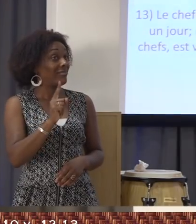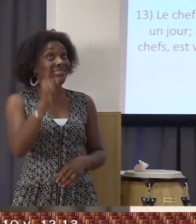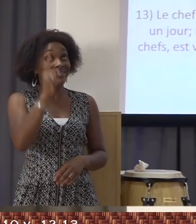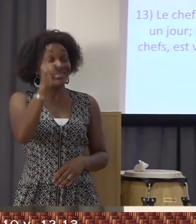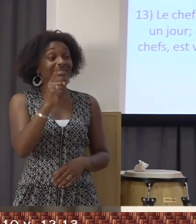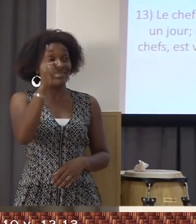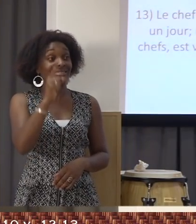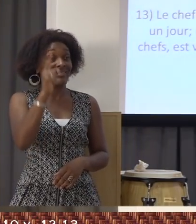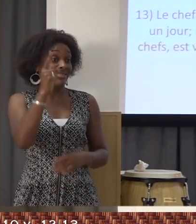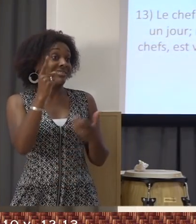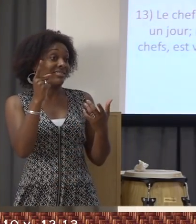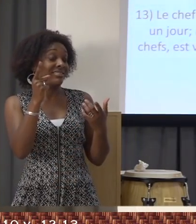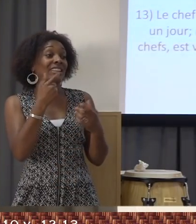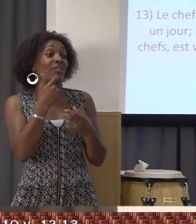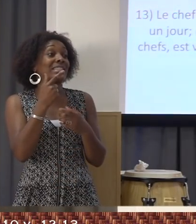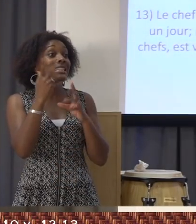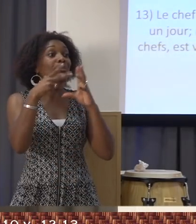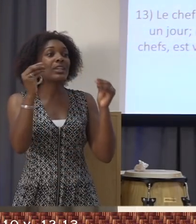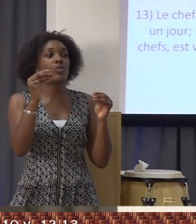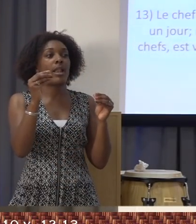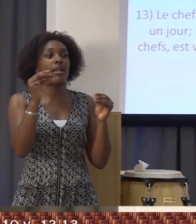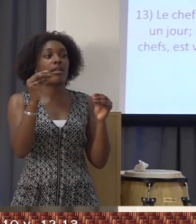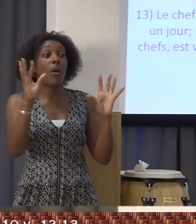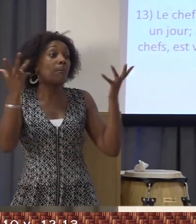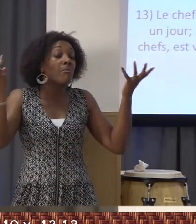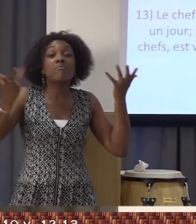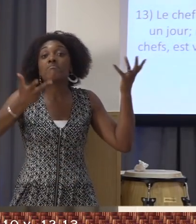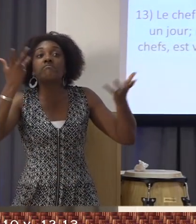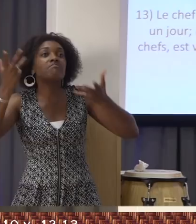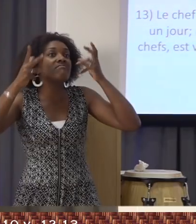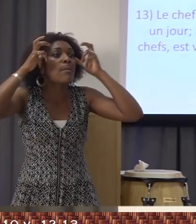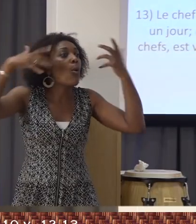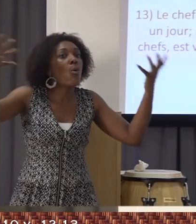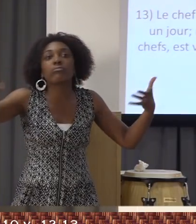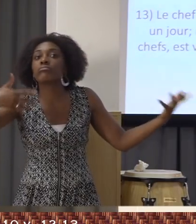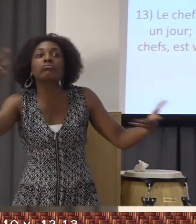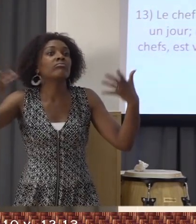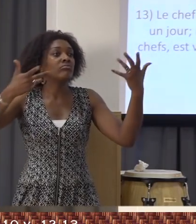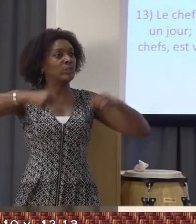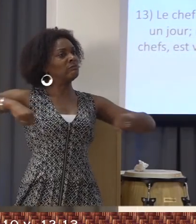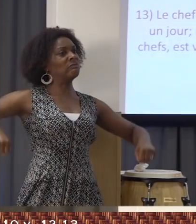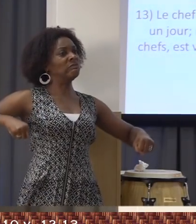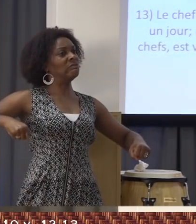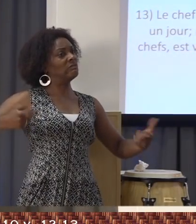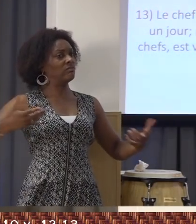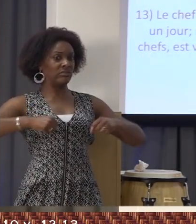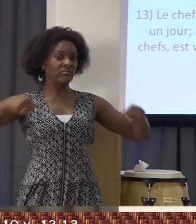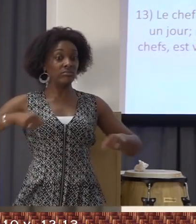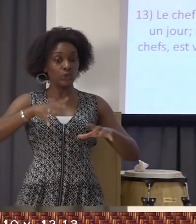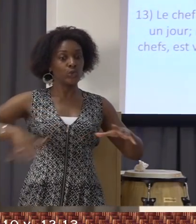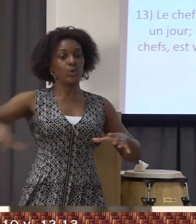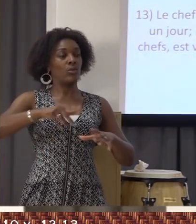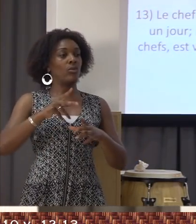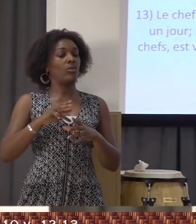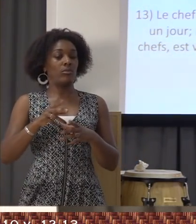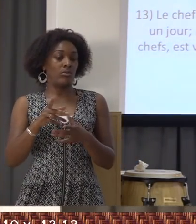ici, c'est une entité spirituelle qui dominait sur l'empire de Perse à travers les